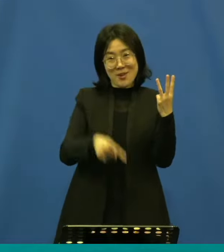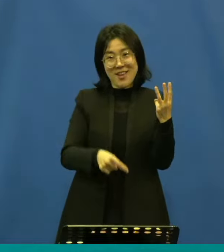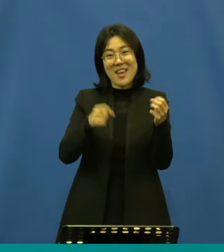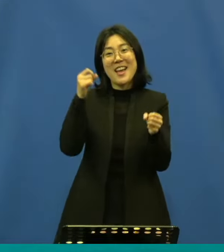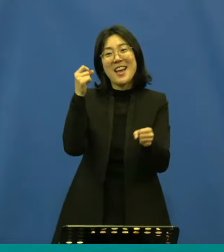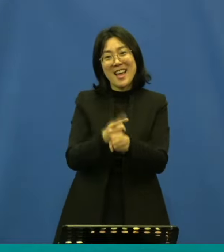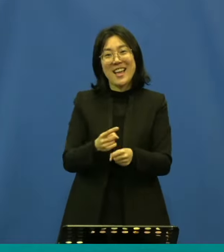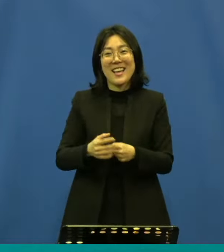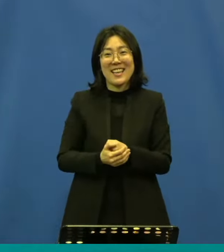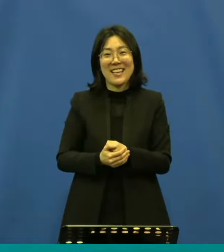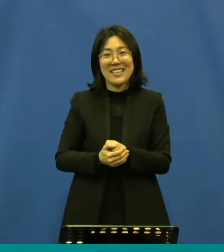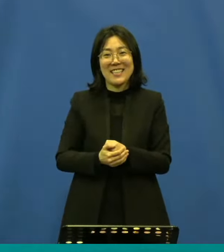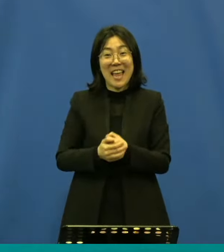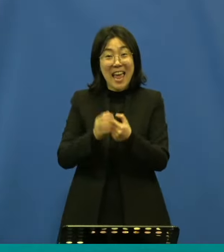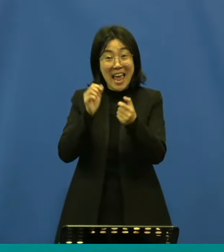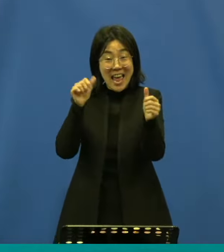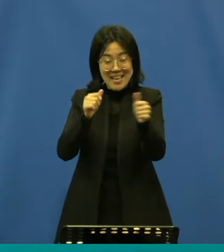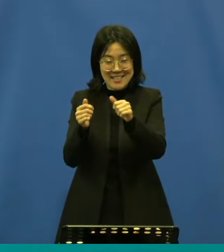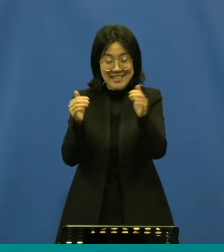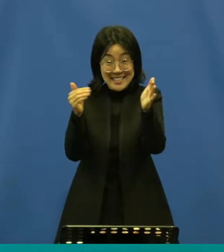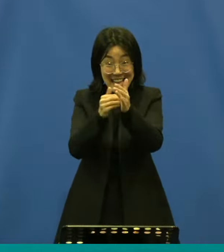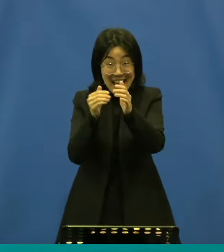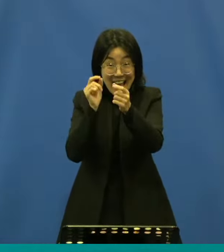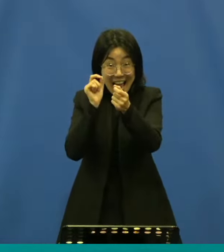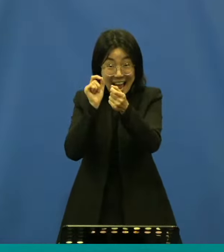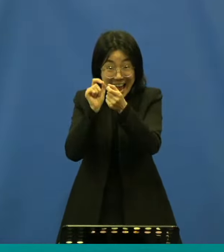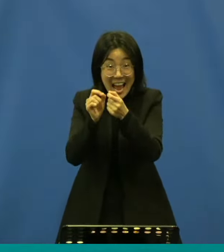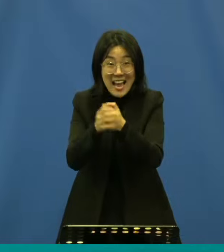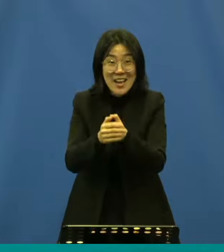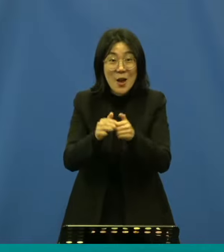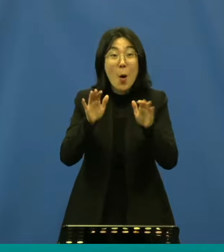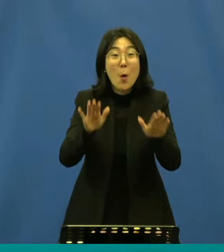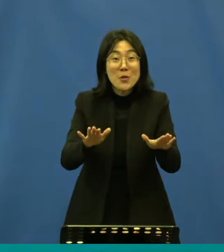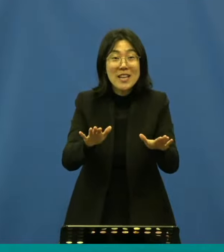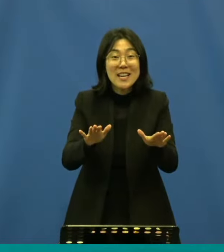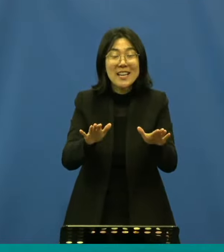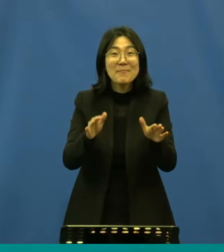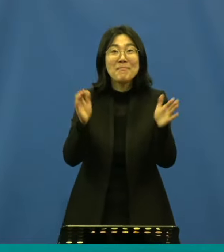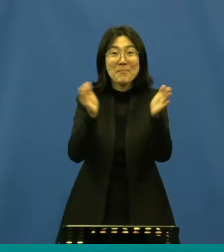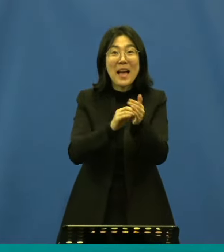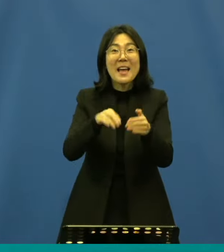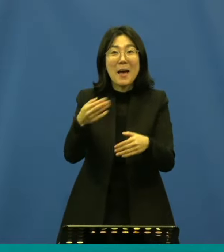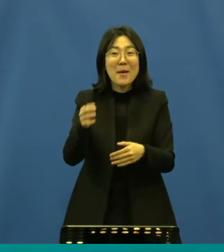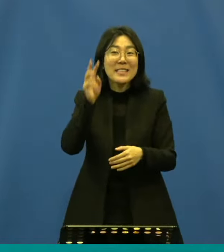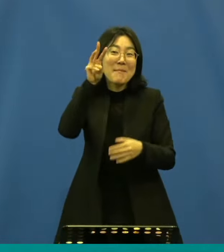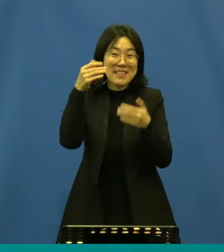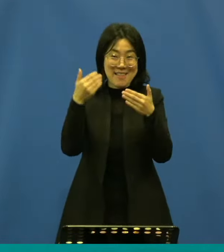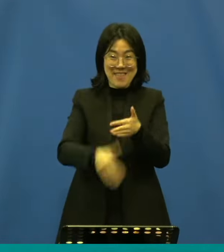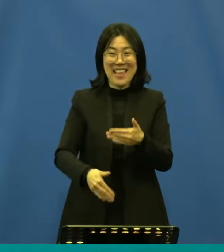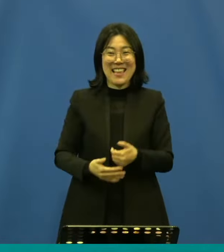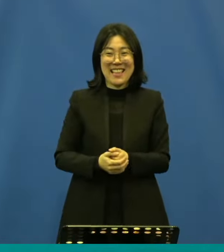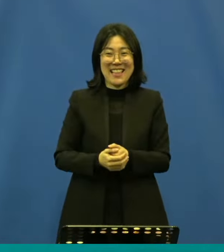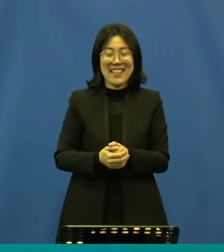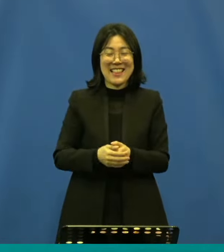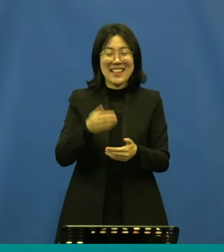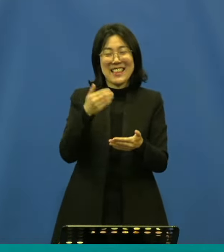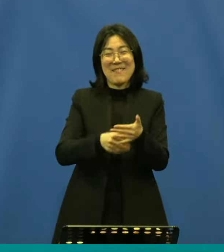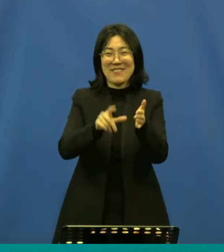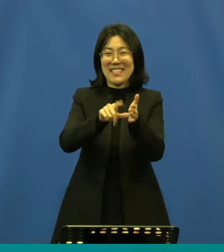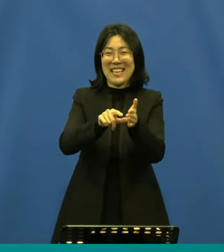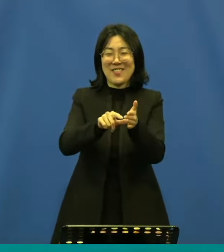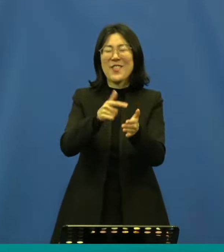거의 끝나갑니다. 이제 오늘 하면 3일밖에 안 남았습니다. 남은 시간 동안에 큰 은혜가